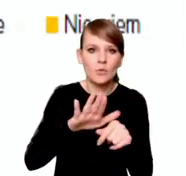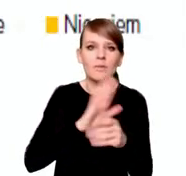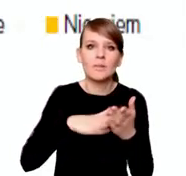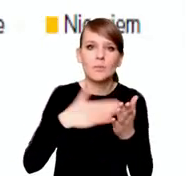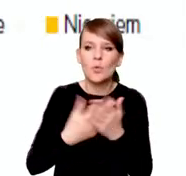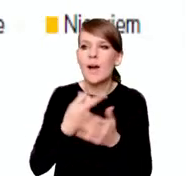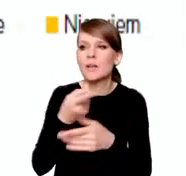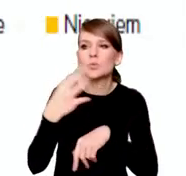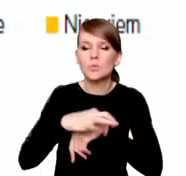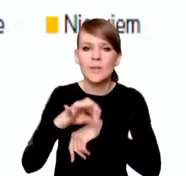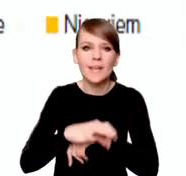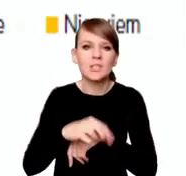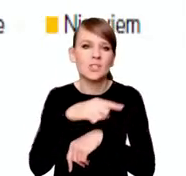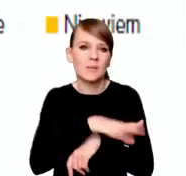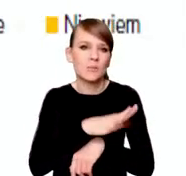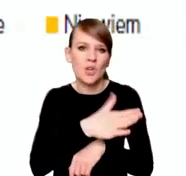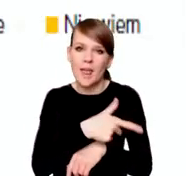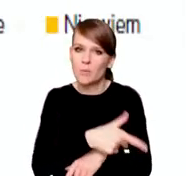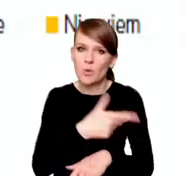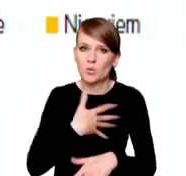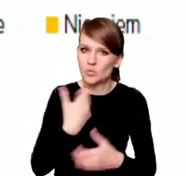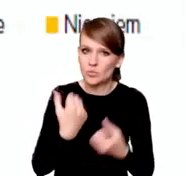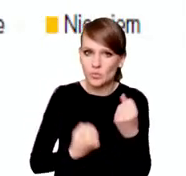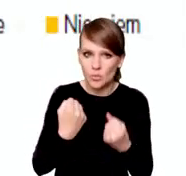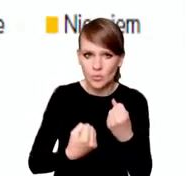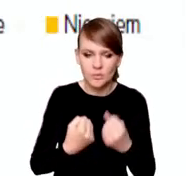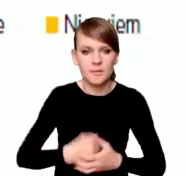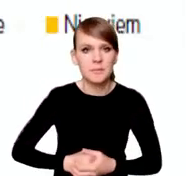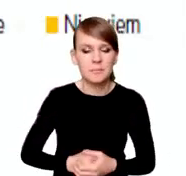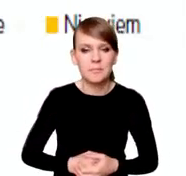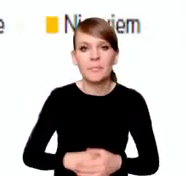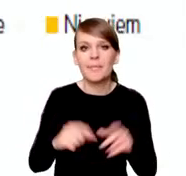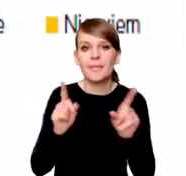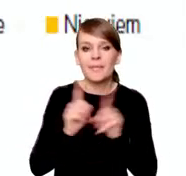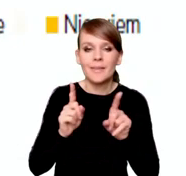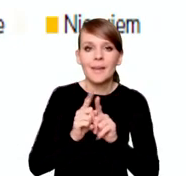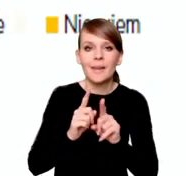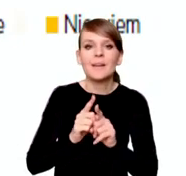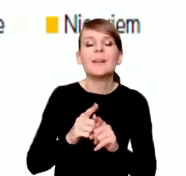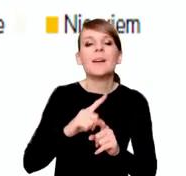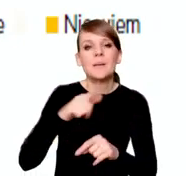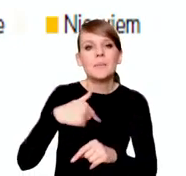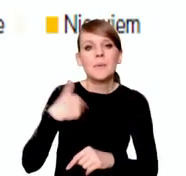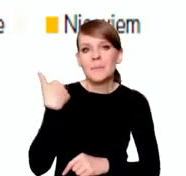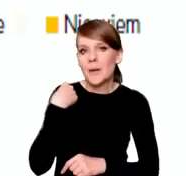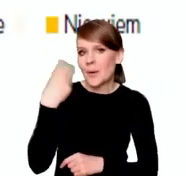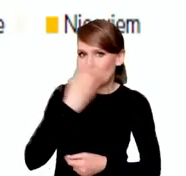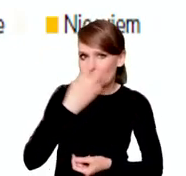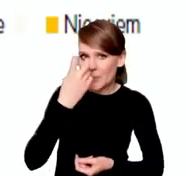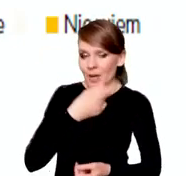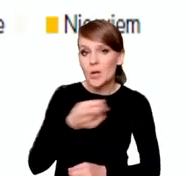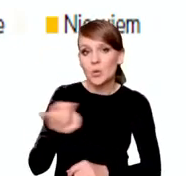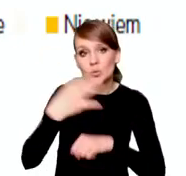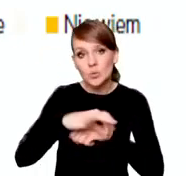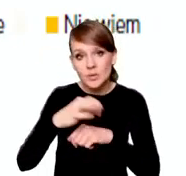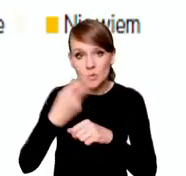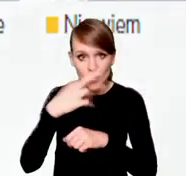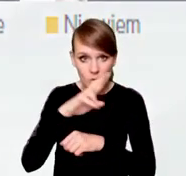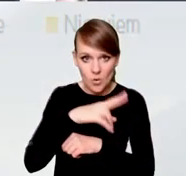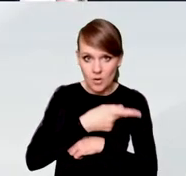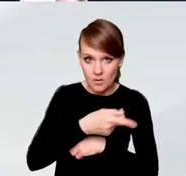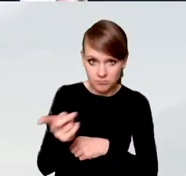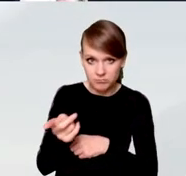studentom. Też interesowało nas w badaniu, czy studenci i doktoranci uczestniczą w